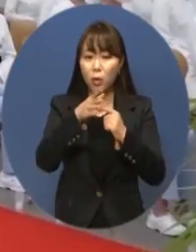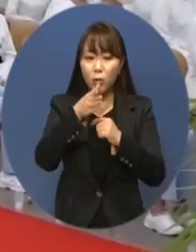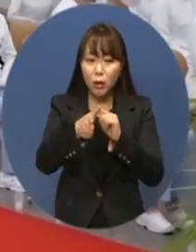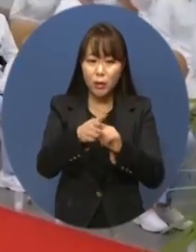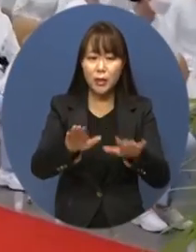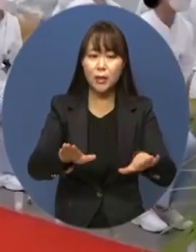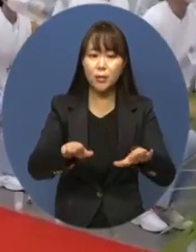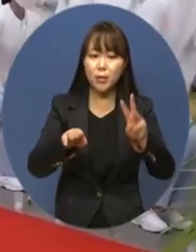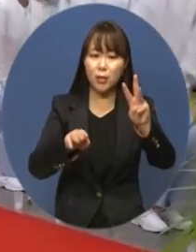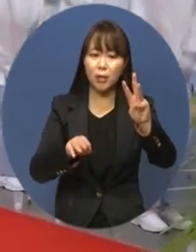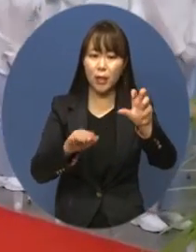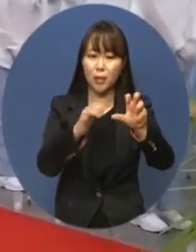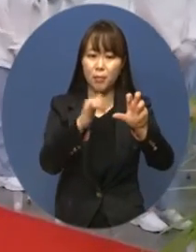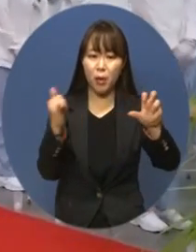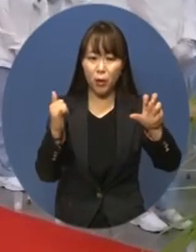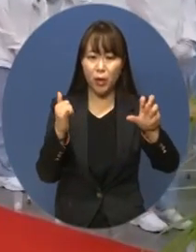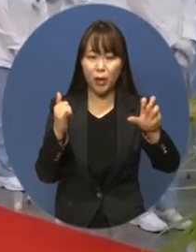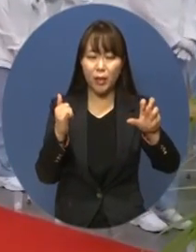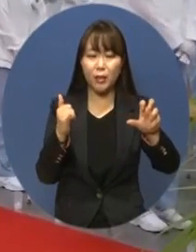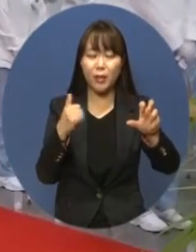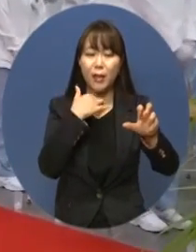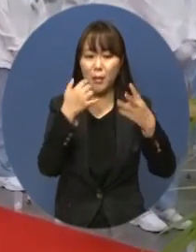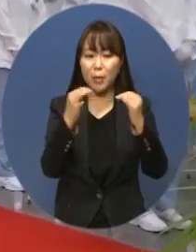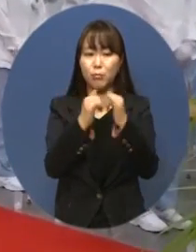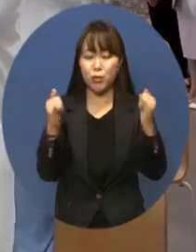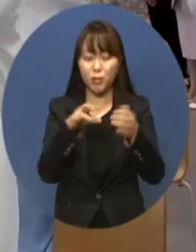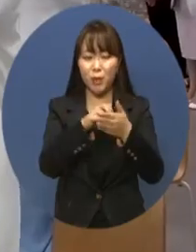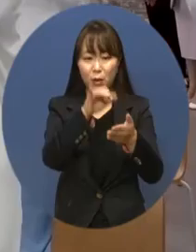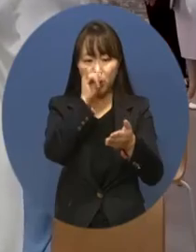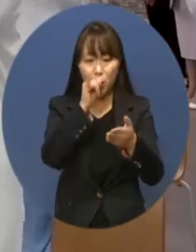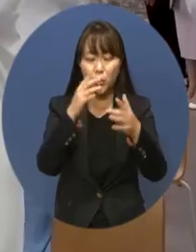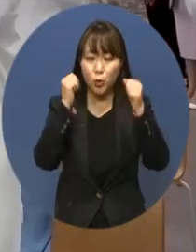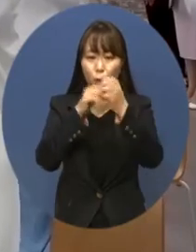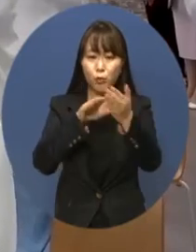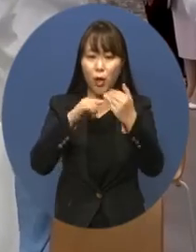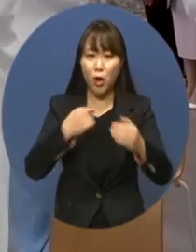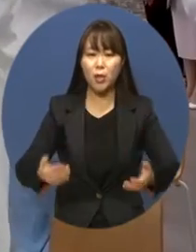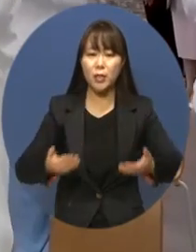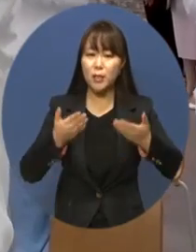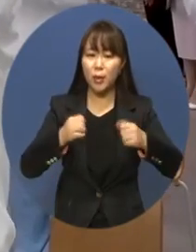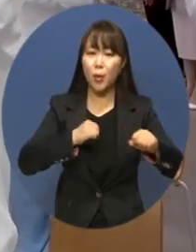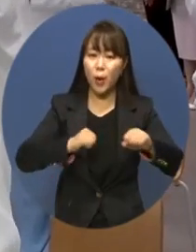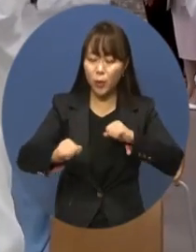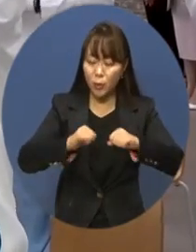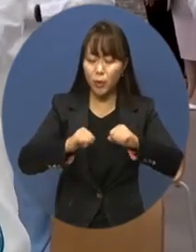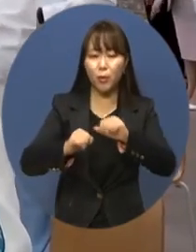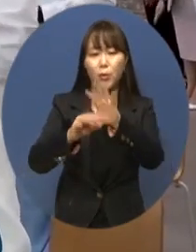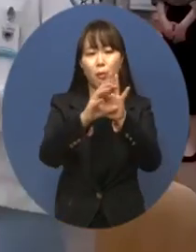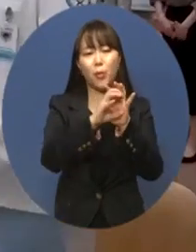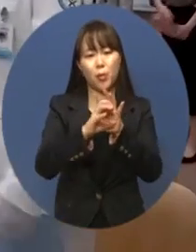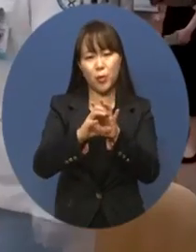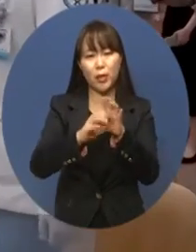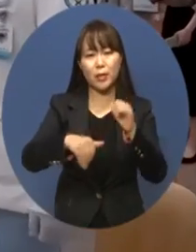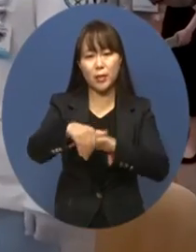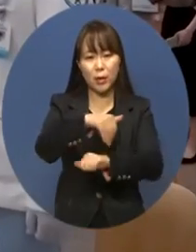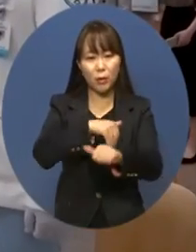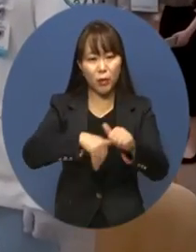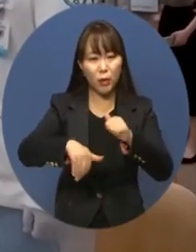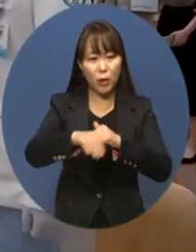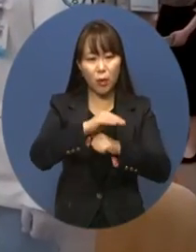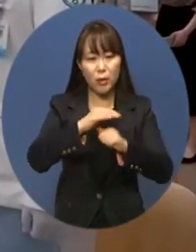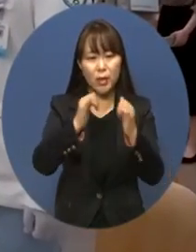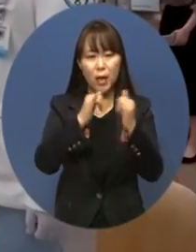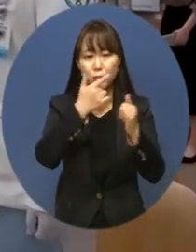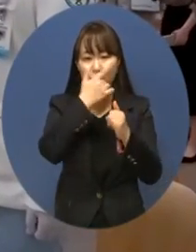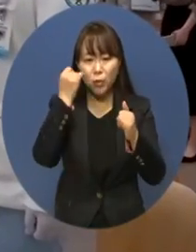현재 35명의 마약도 가 재학 중이고 졸업후 헌신적인 간호 활동을 하며 코로 날 그 사태로 인력이